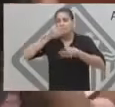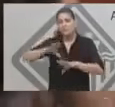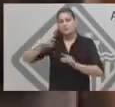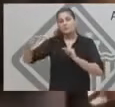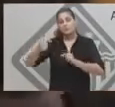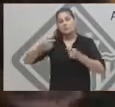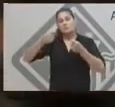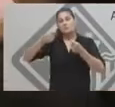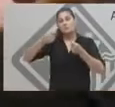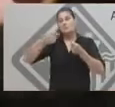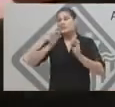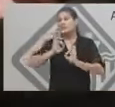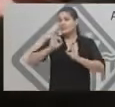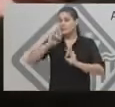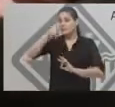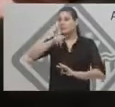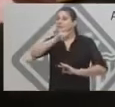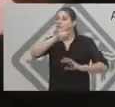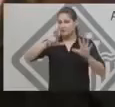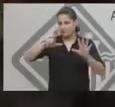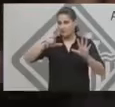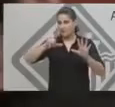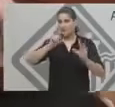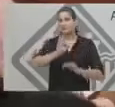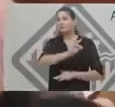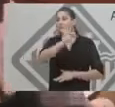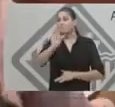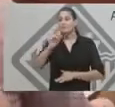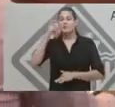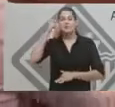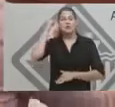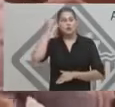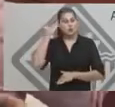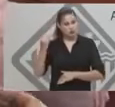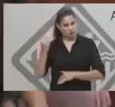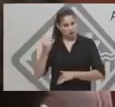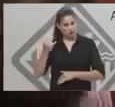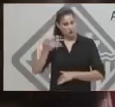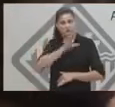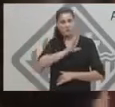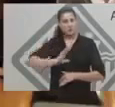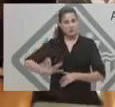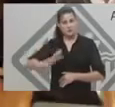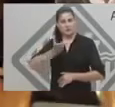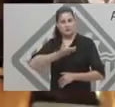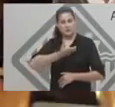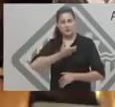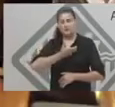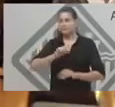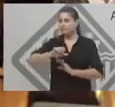extraordinària del dia 30 de juny de 2017 a la senyora Aurora Jardí Massanet, primera tinenta de batlle.